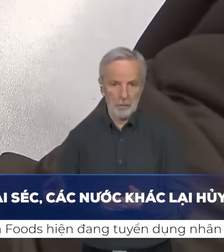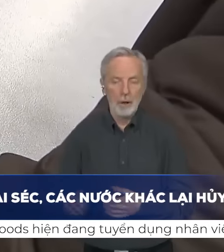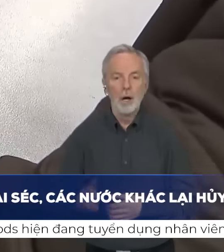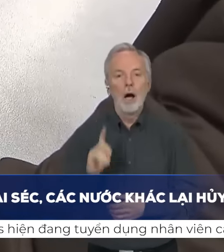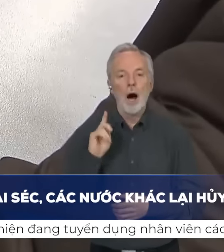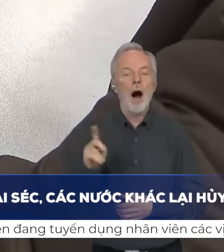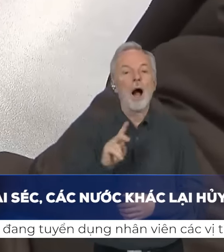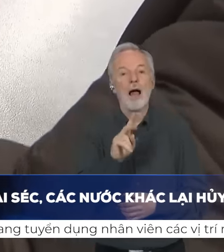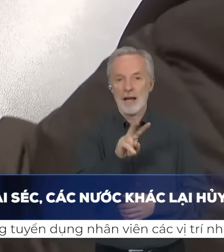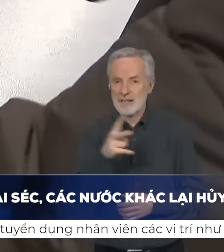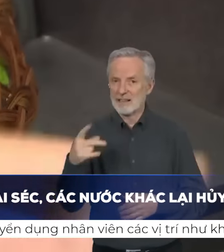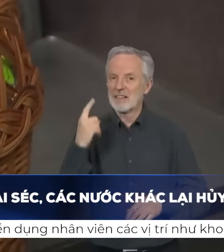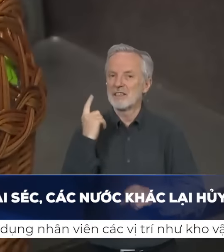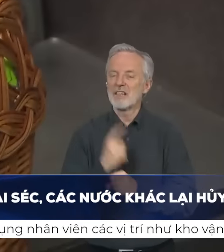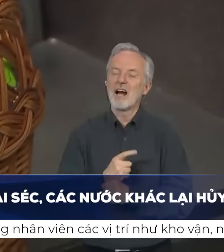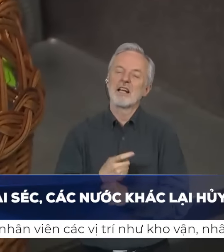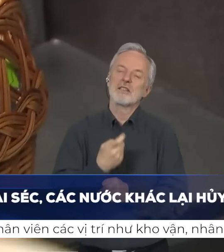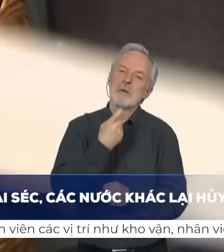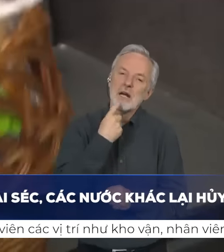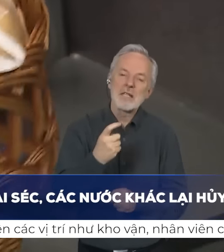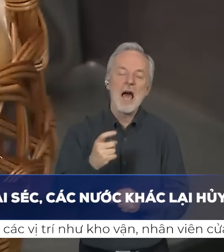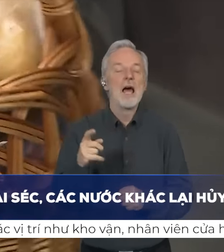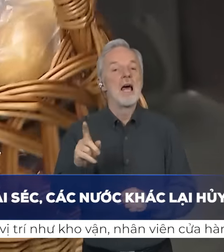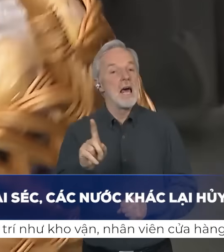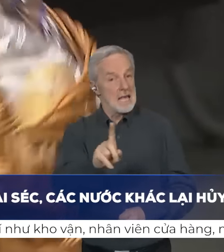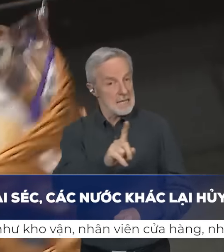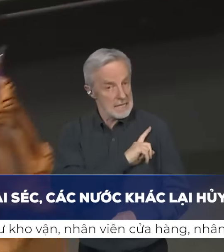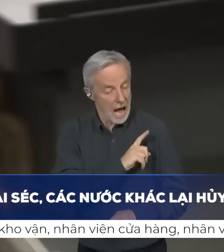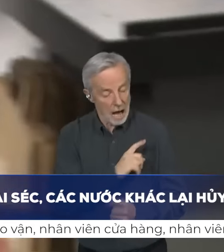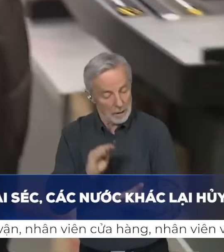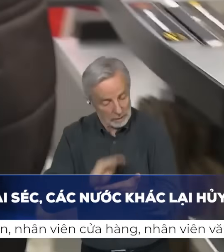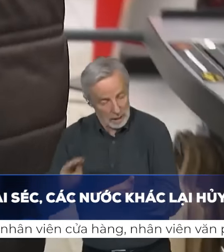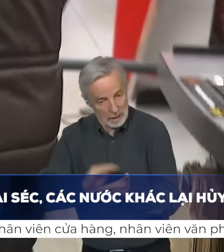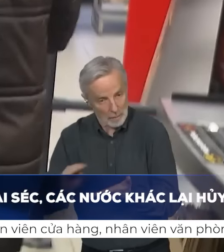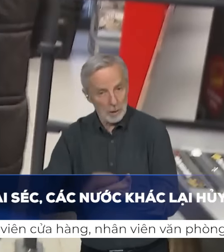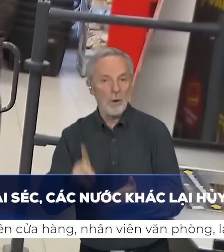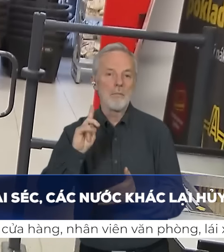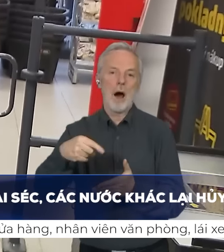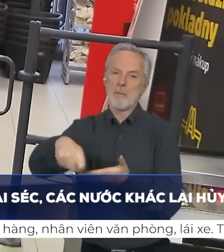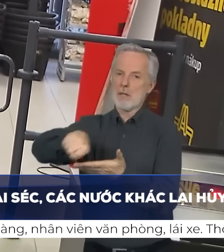có thể tự kiểm tra số tiền mua hàng, giảm giá hoặc điểm trên thẻ khách hàng.